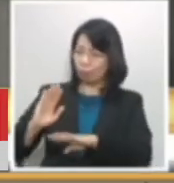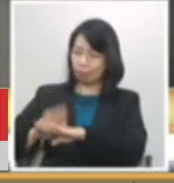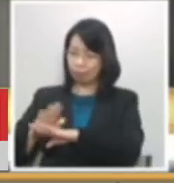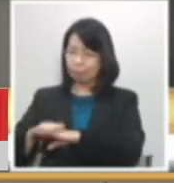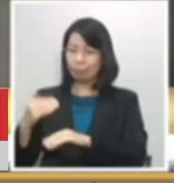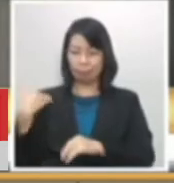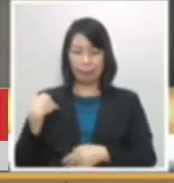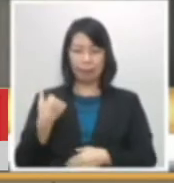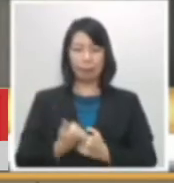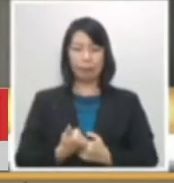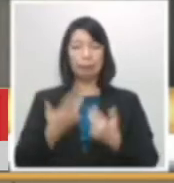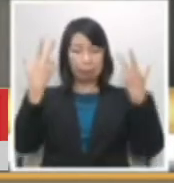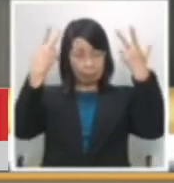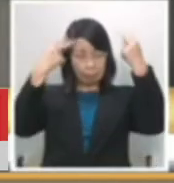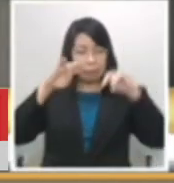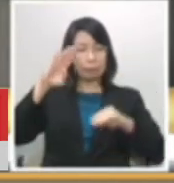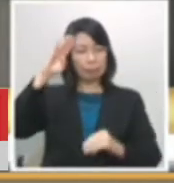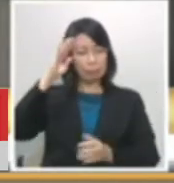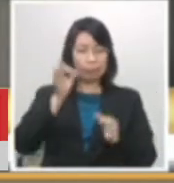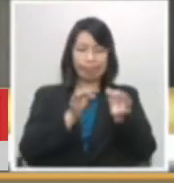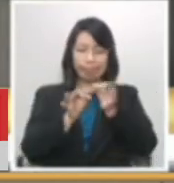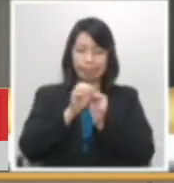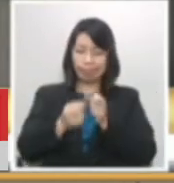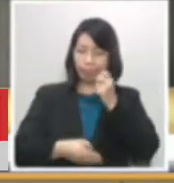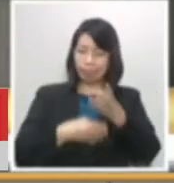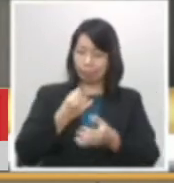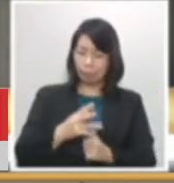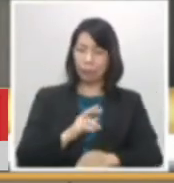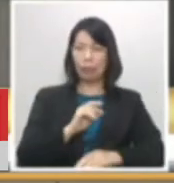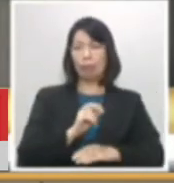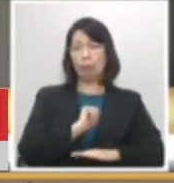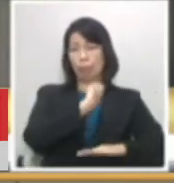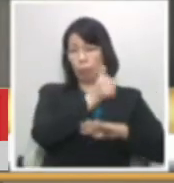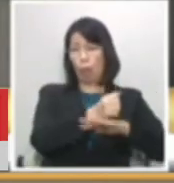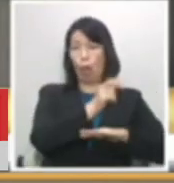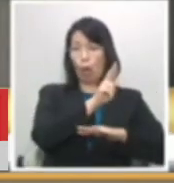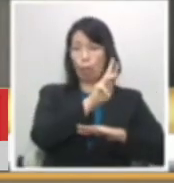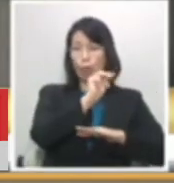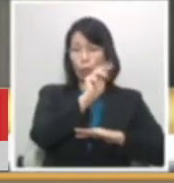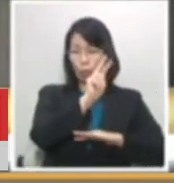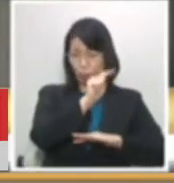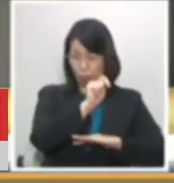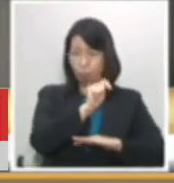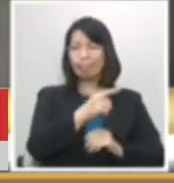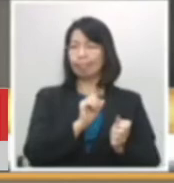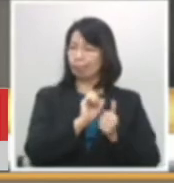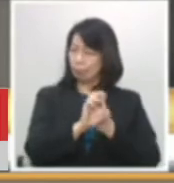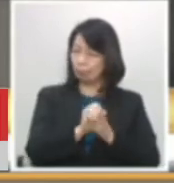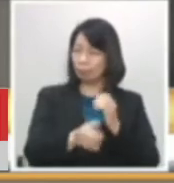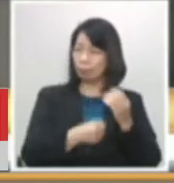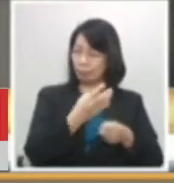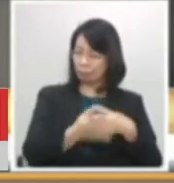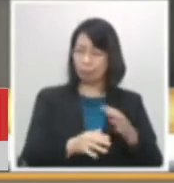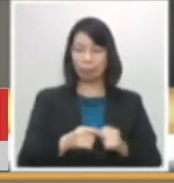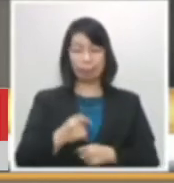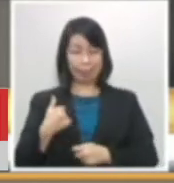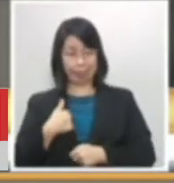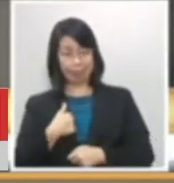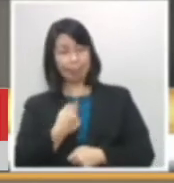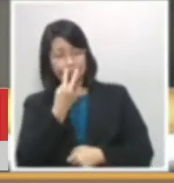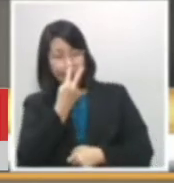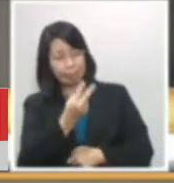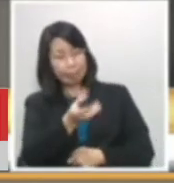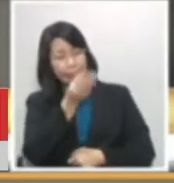านนายกรัฐมนตรีก็ชี้แจงรัฐมนตรีบางท่านชี้แจงแต่ผมเองก็สนใจในหลายกระทรวง